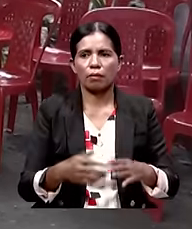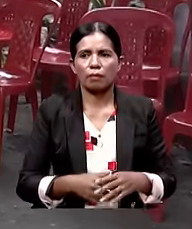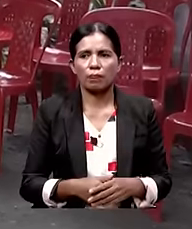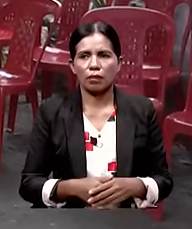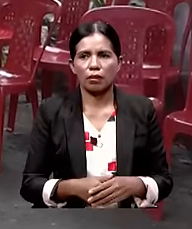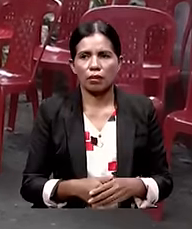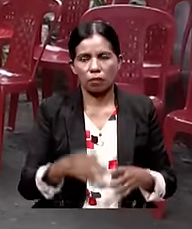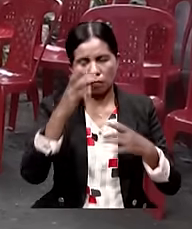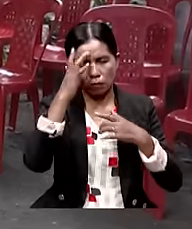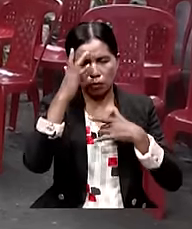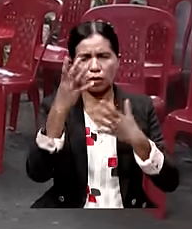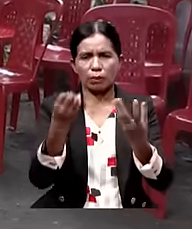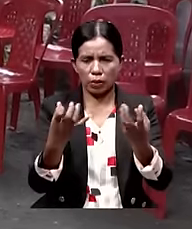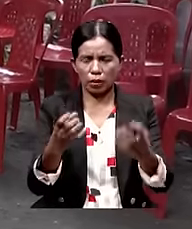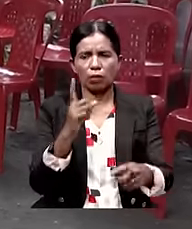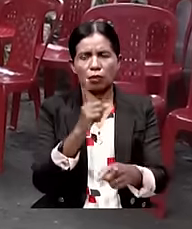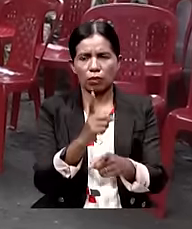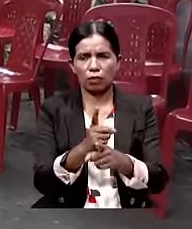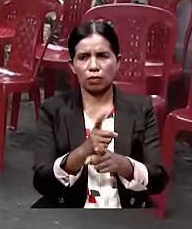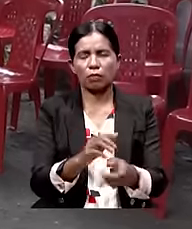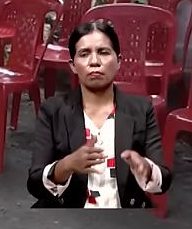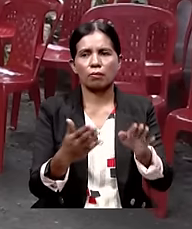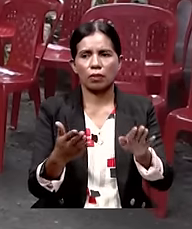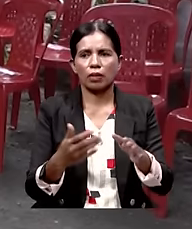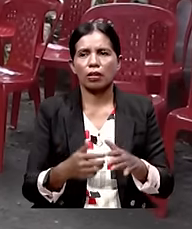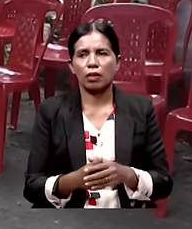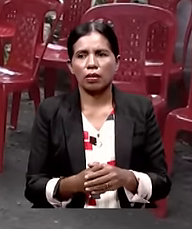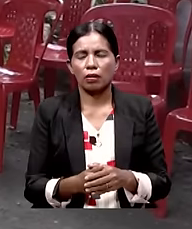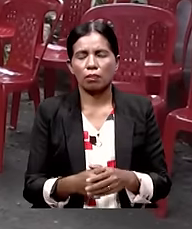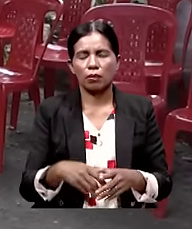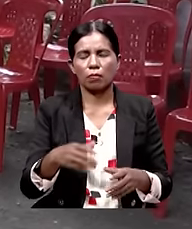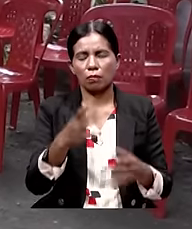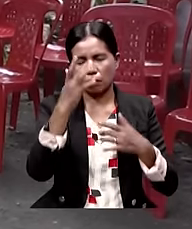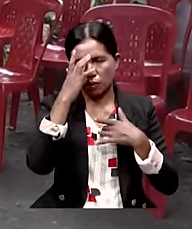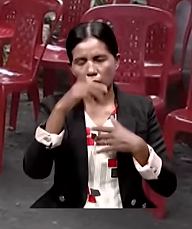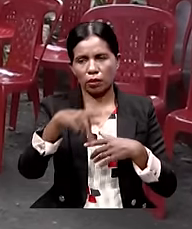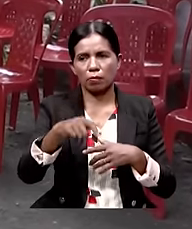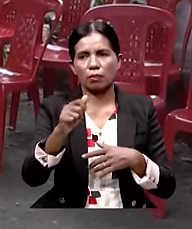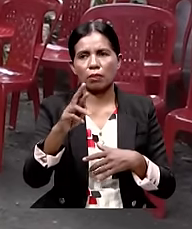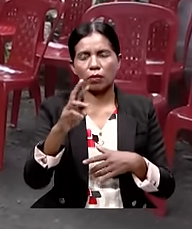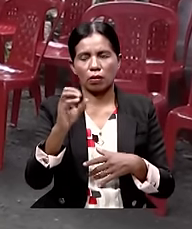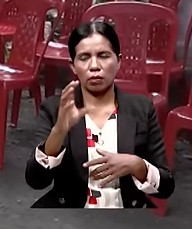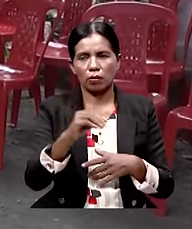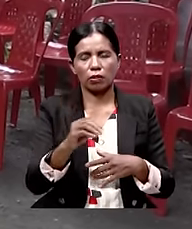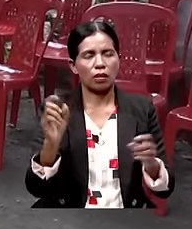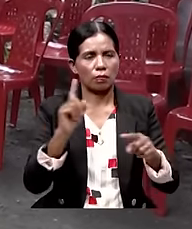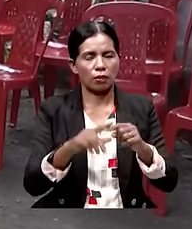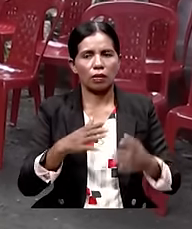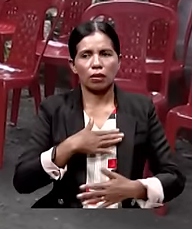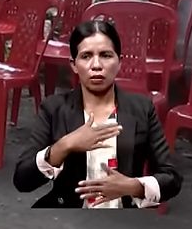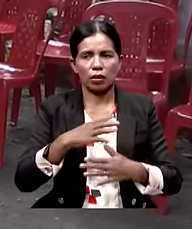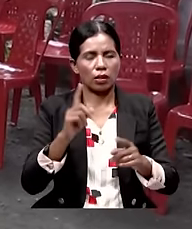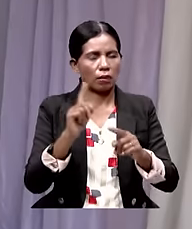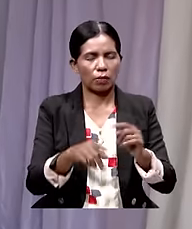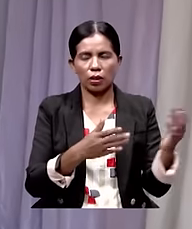moras complicado los nebe hakotu is ho moras paru-paru o dada isla dia la consegue lori